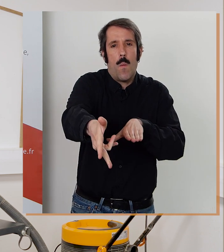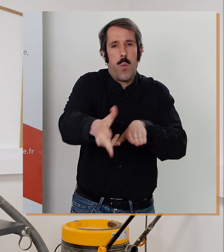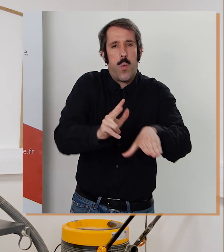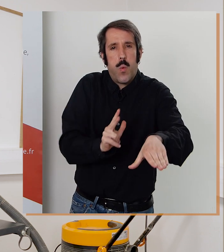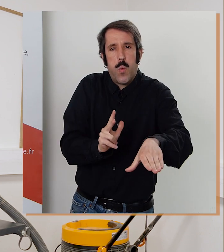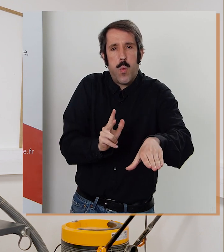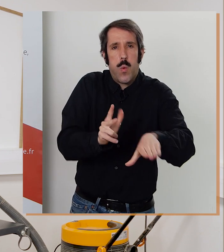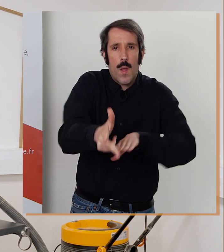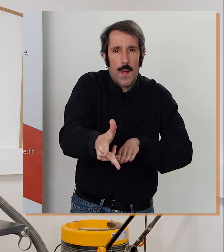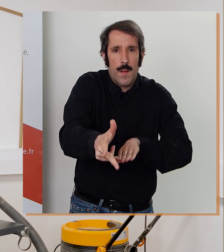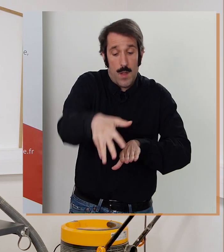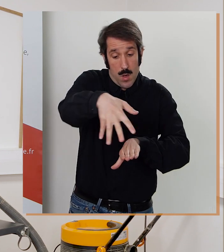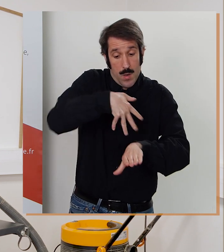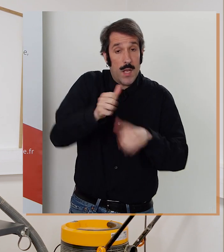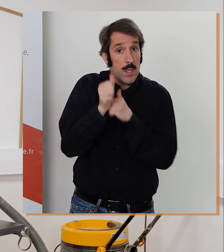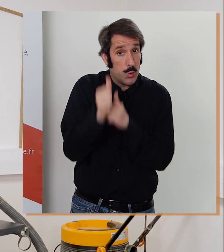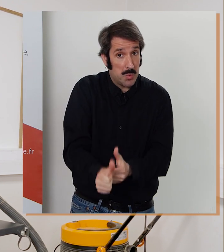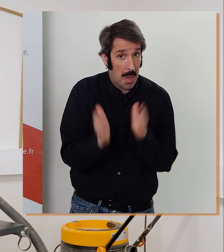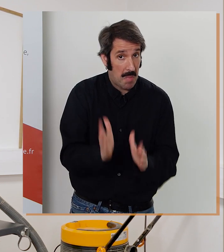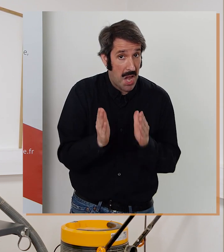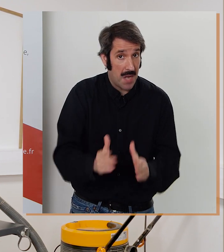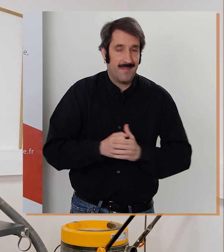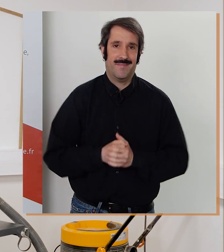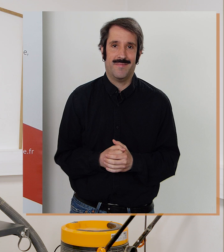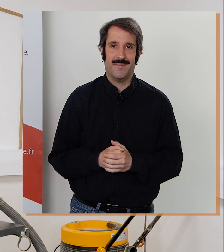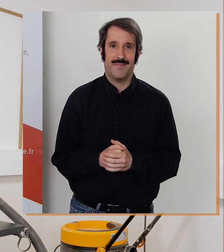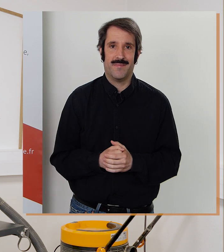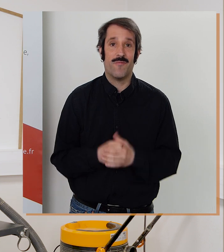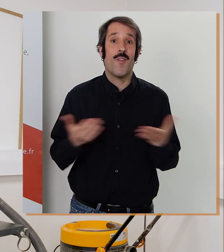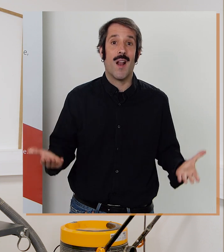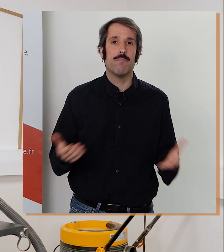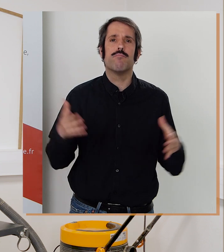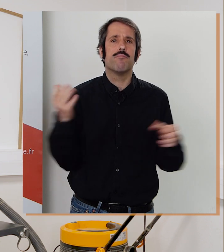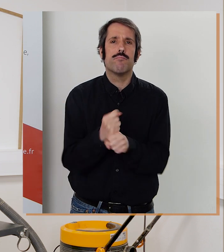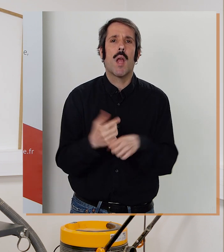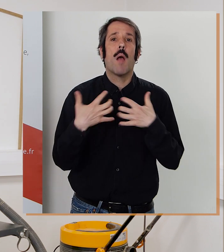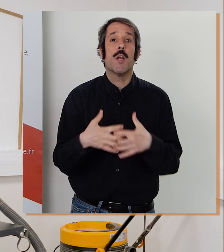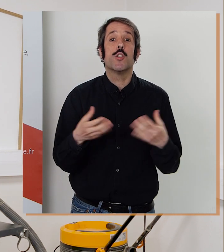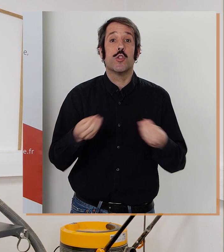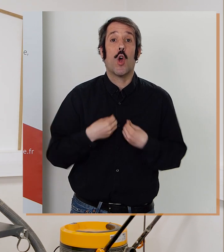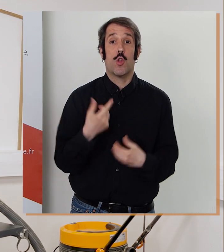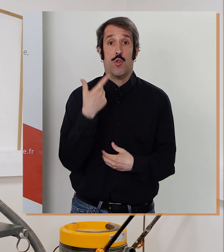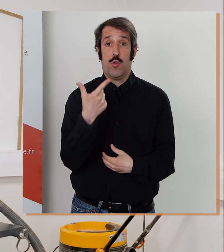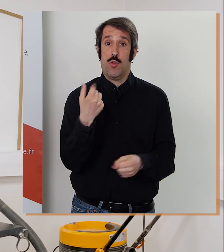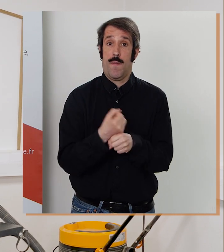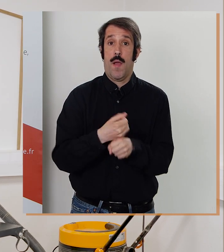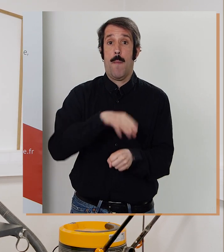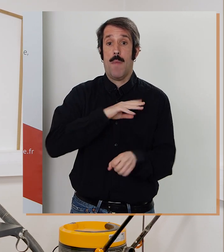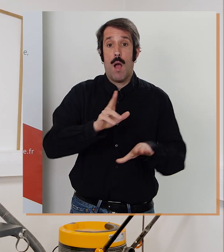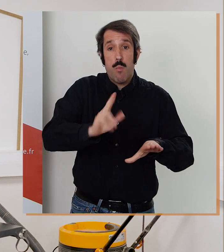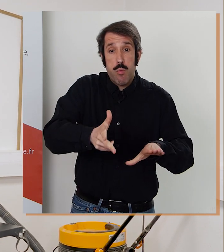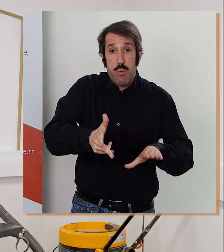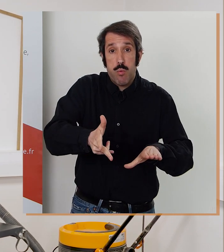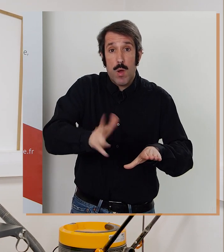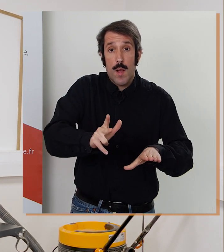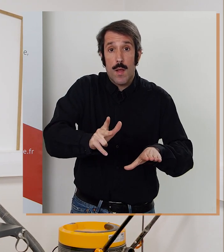délignage qui correspond à une coupe en parallèle des fibres du bois. Donc voilà, pour résumer, cette machine permet de réaliser, donc, toujours grâce à la